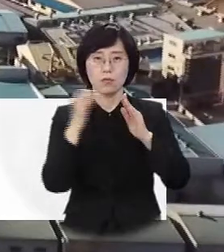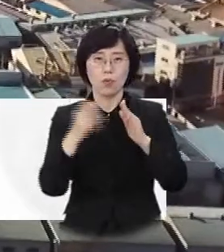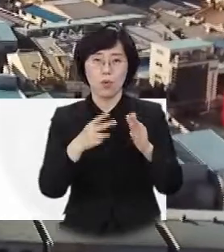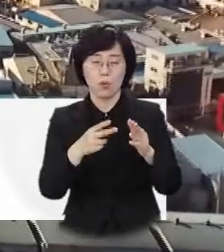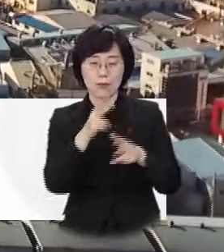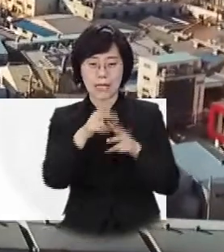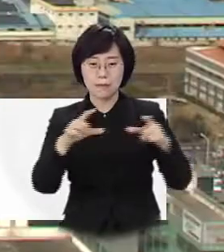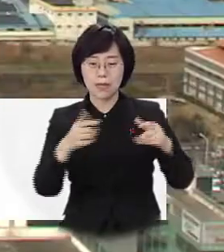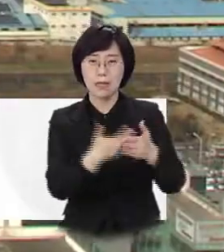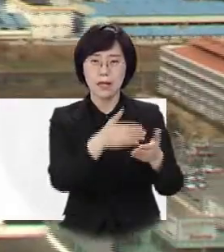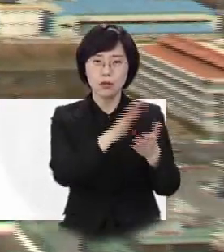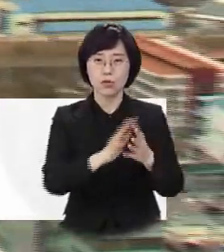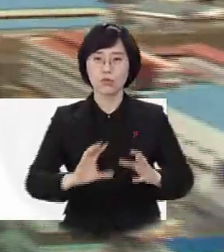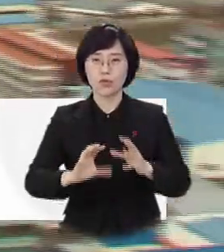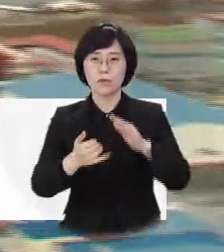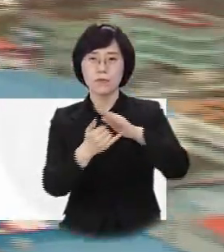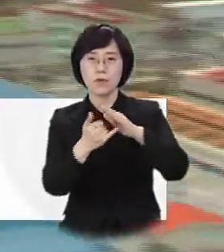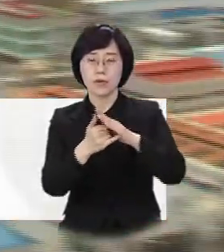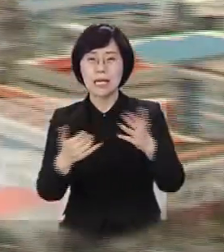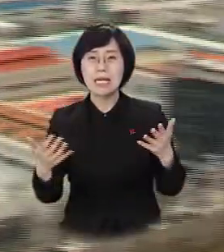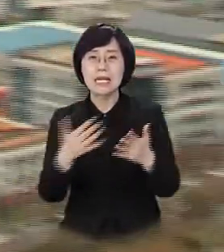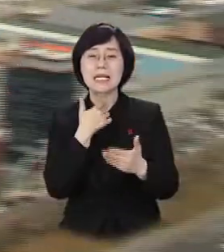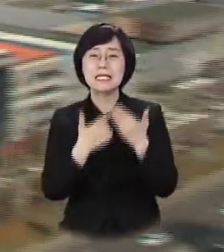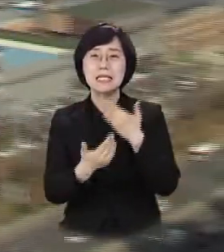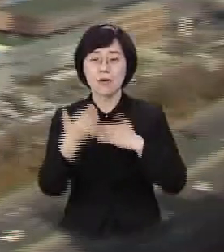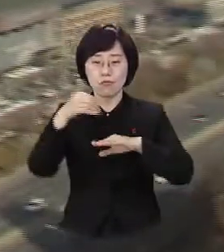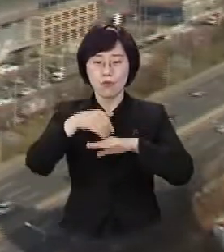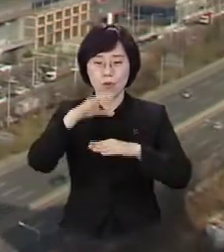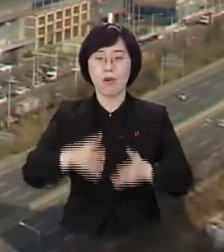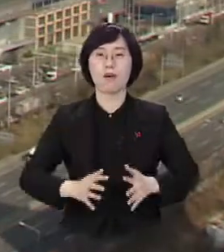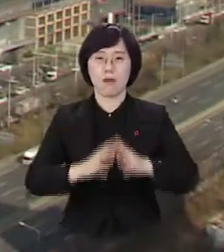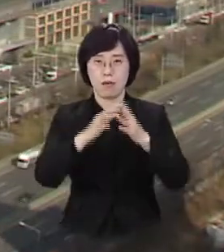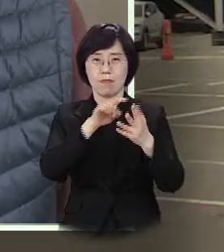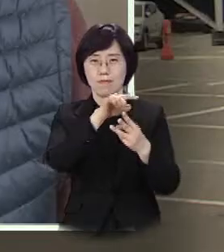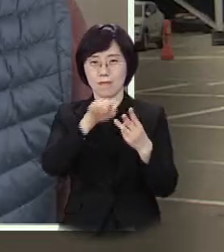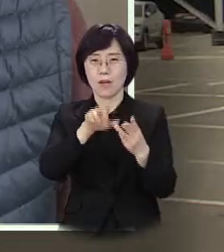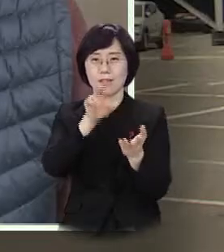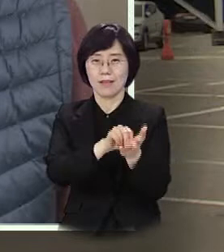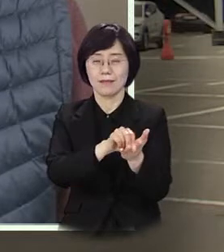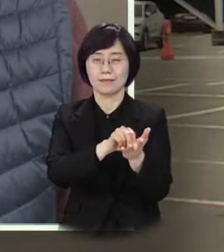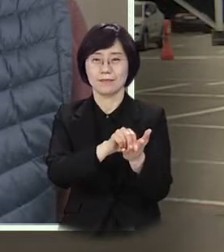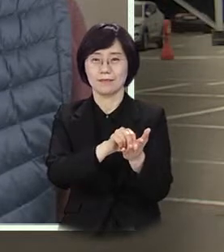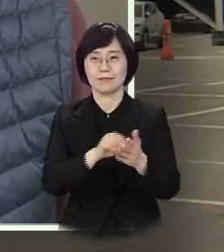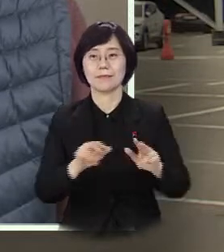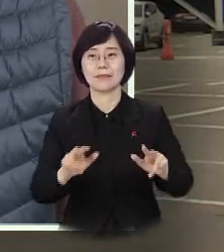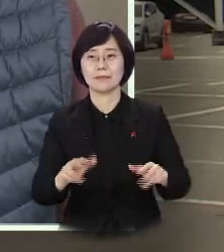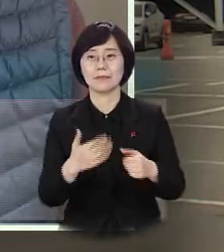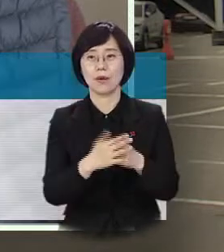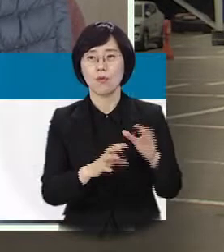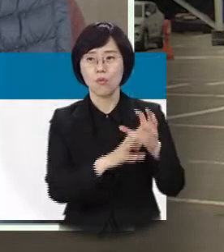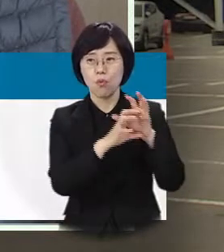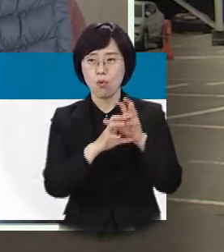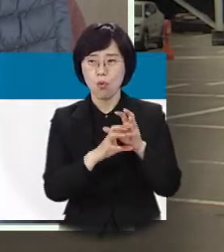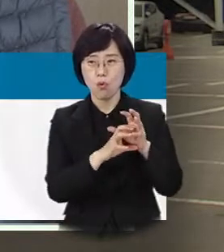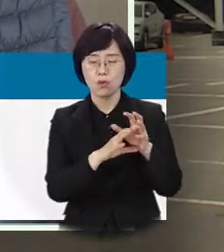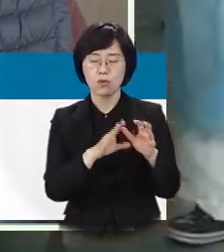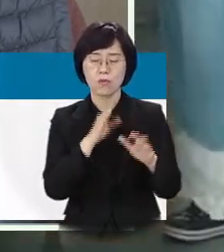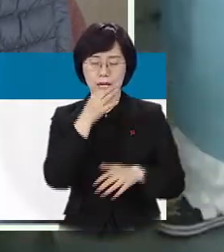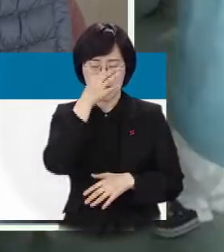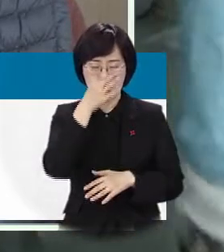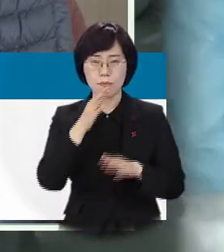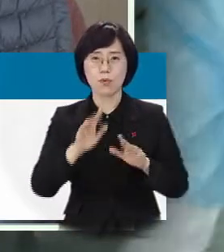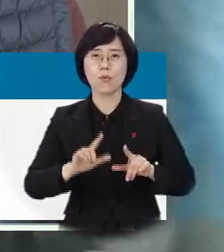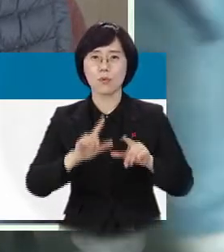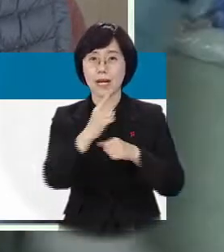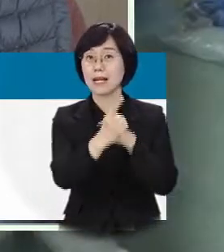산단 대개조, 국립청소년 진로직업체험 수련원 건립 등이 관건입니다. 대구가 코로나19에